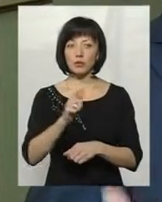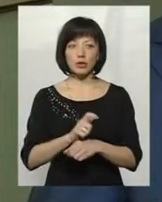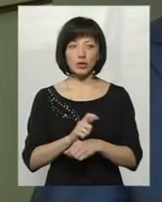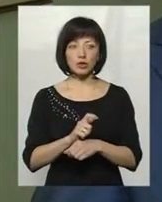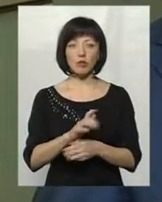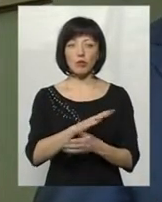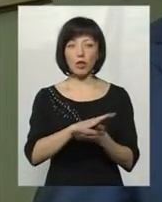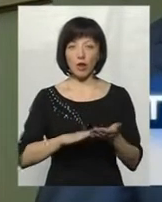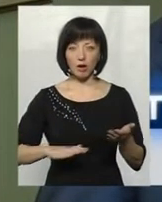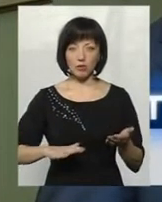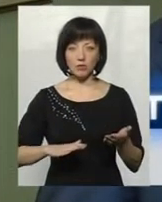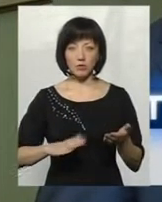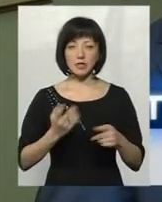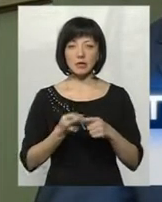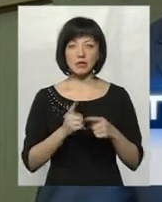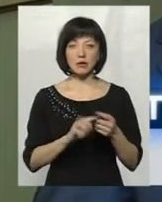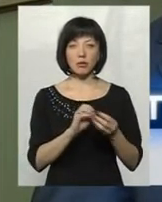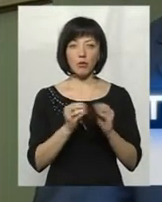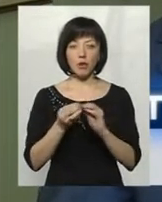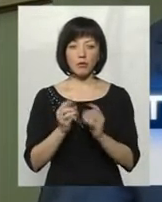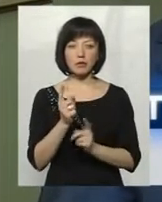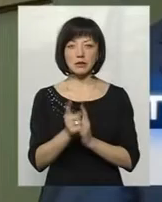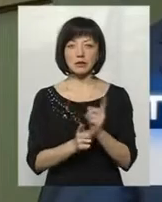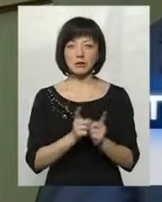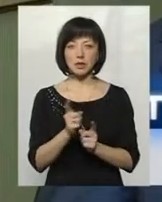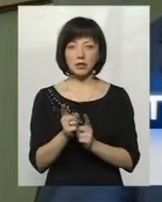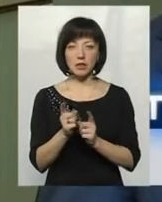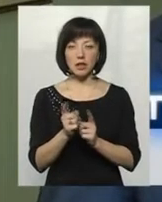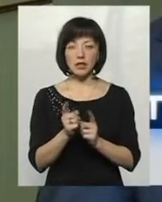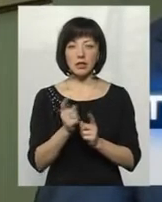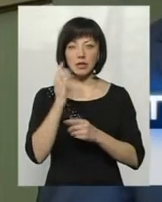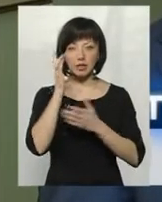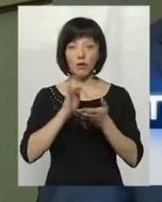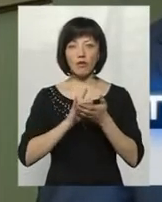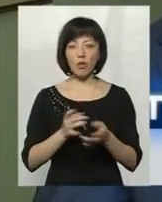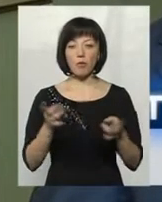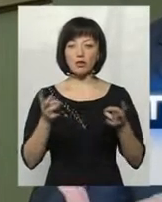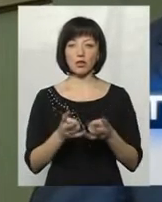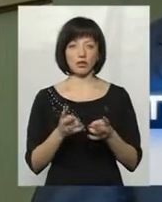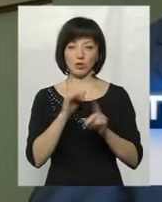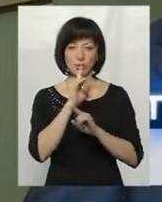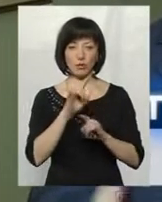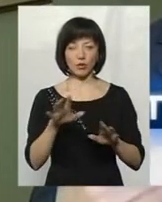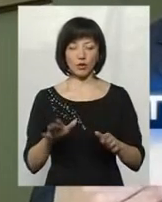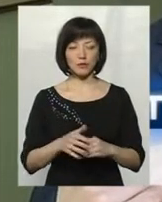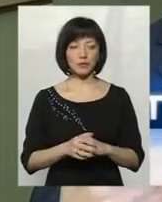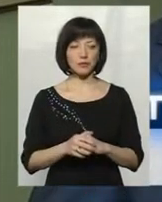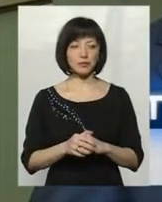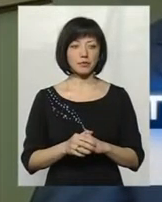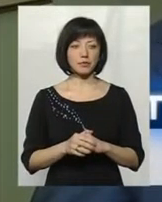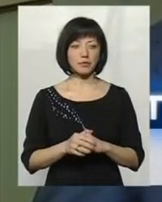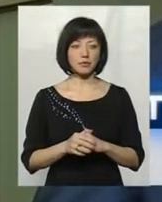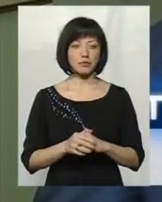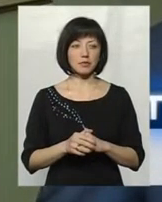то в подальшому оцих всіх проблем по зміні цільового призначення їх просто не може існувати. Тому що